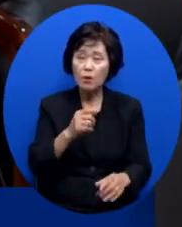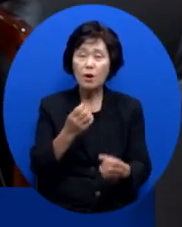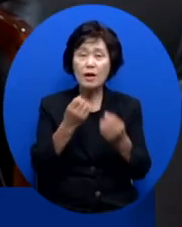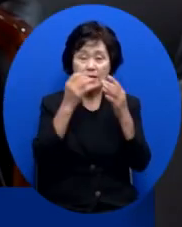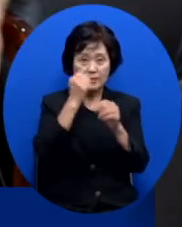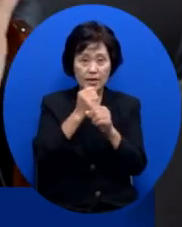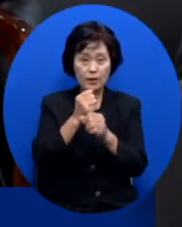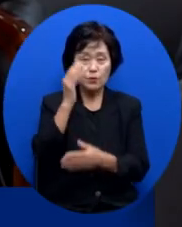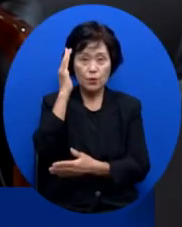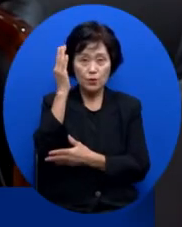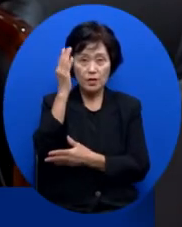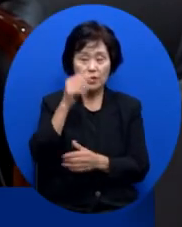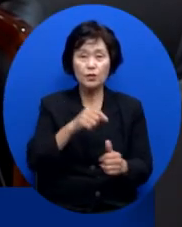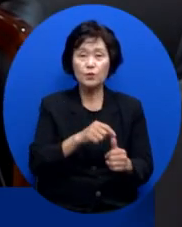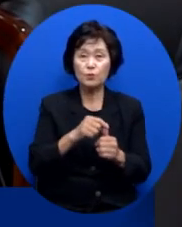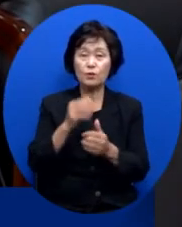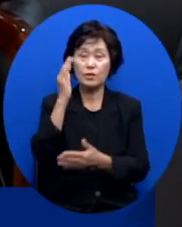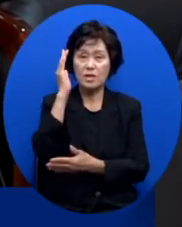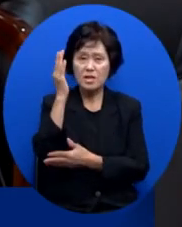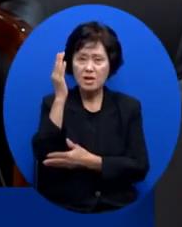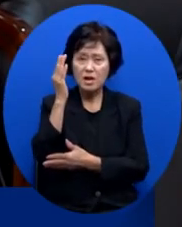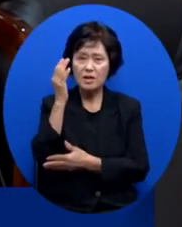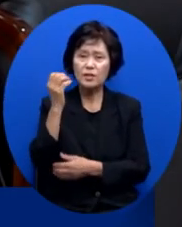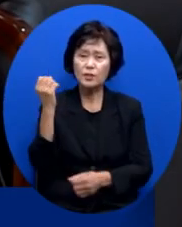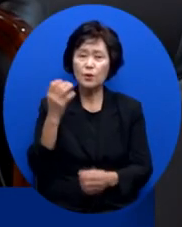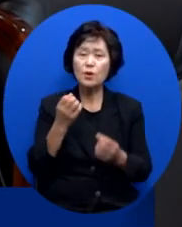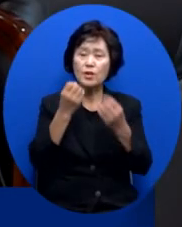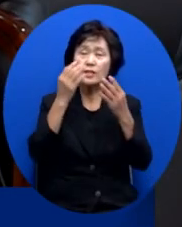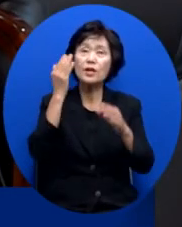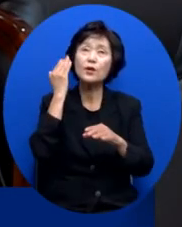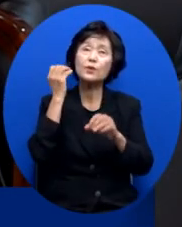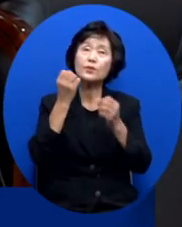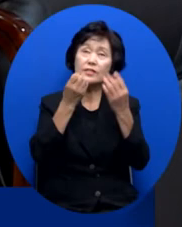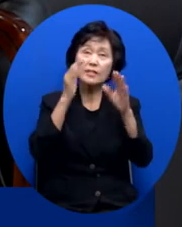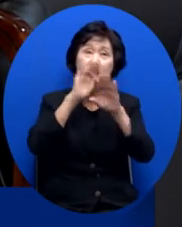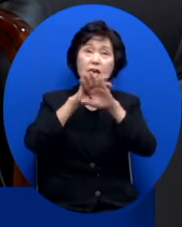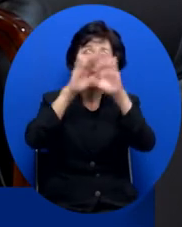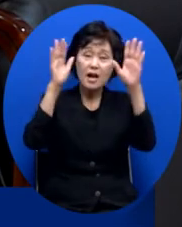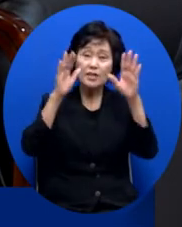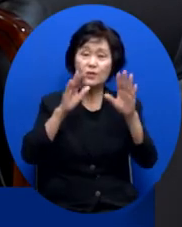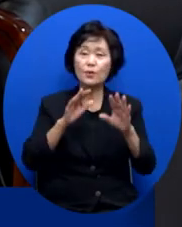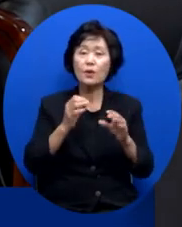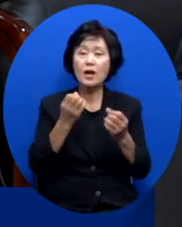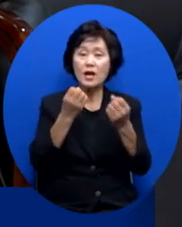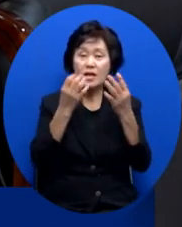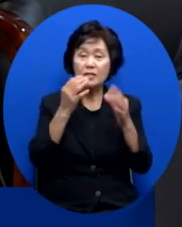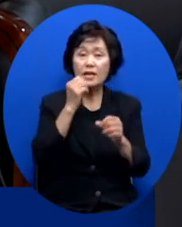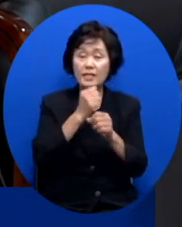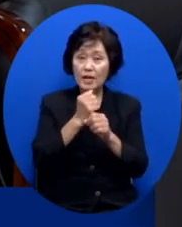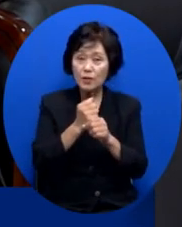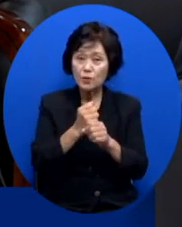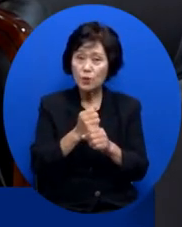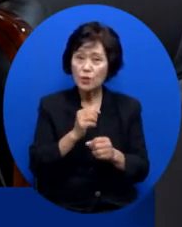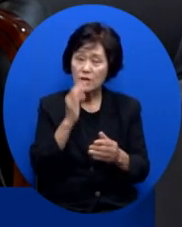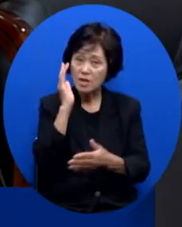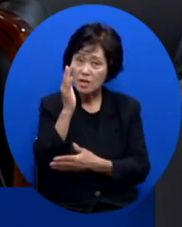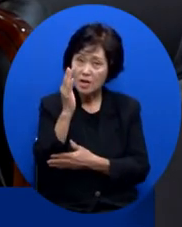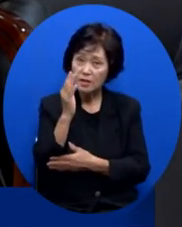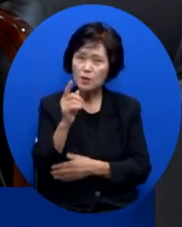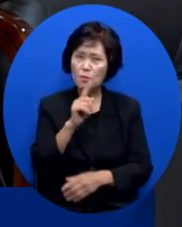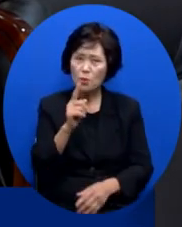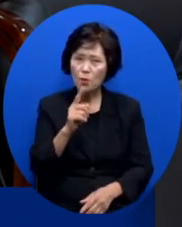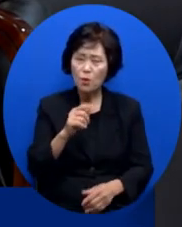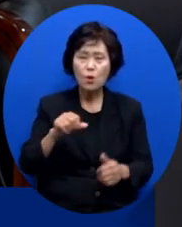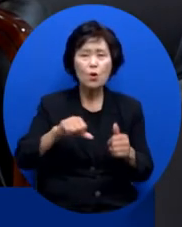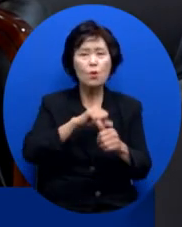이야기 새로운 새 하늘과 새 땅으로 서 창조의 완성 으로 쓰일 보여 지거든요 생태 파계 나 환경 위기를 대할